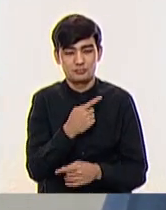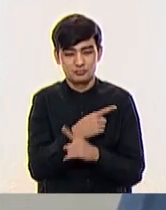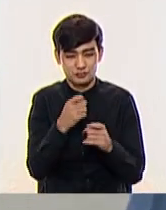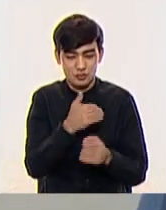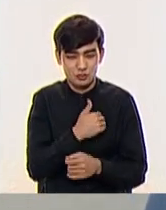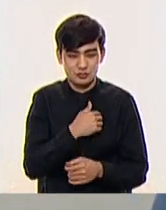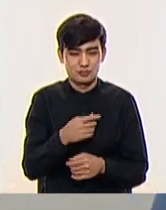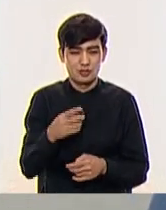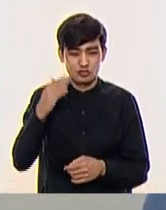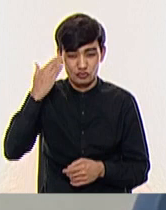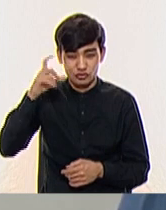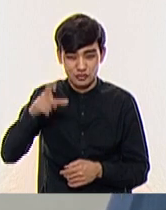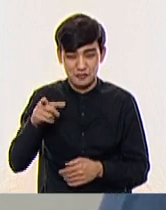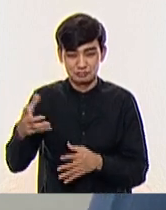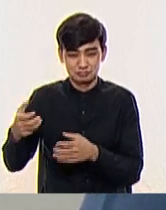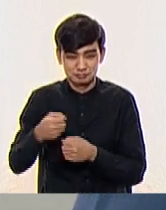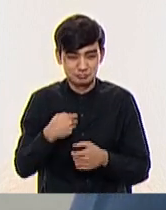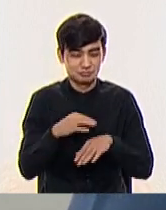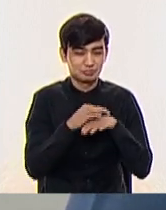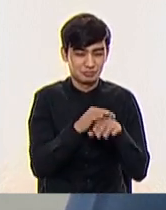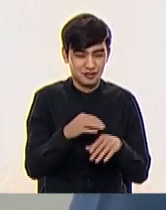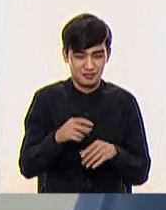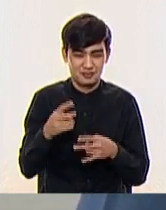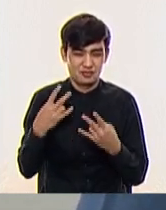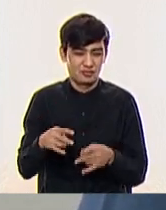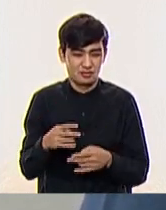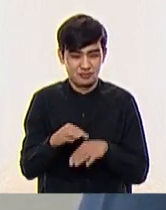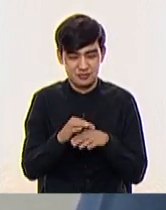не принимать от незнакомых людей посылки,